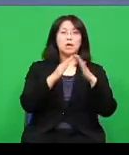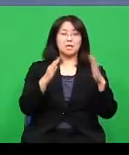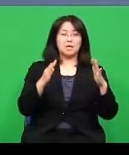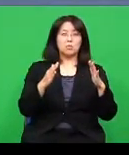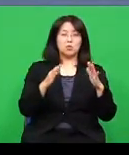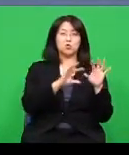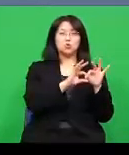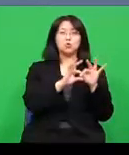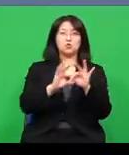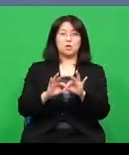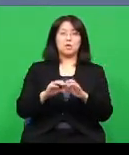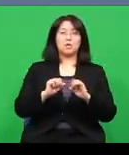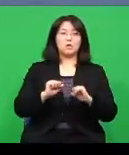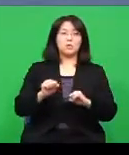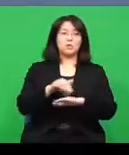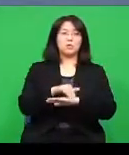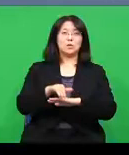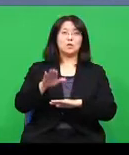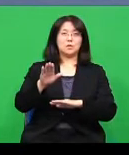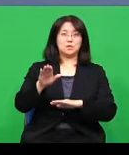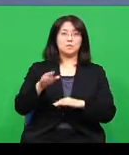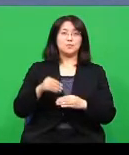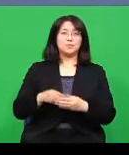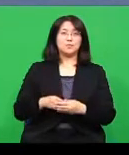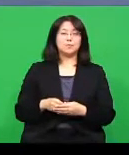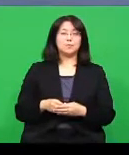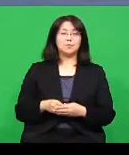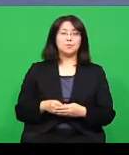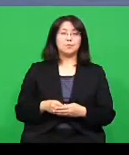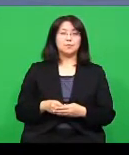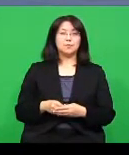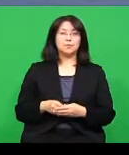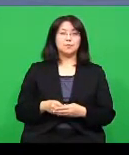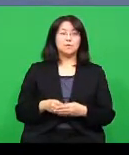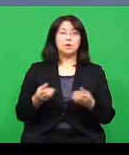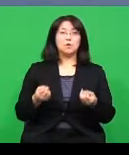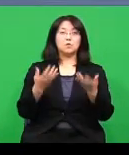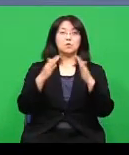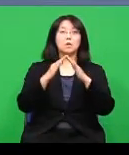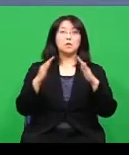会も引き続き同じ場所で行うと、こういうふうなことにいたしております。